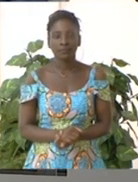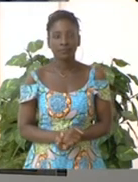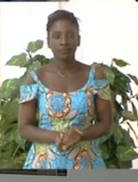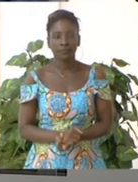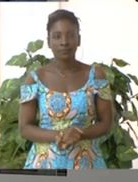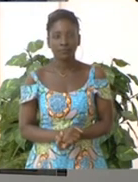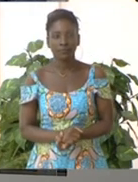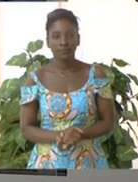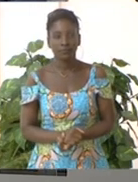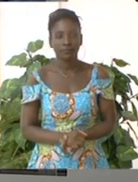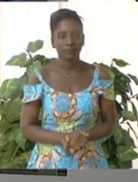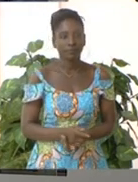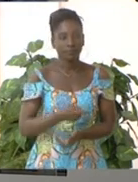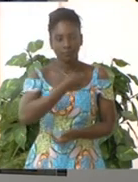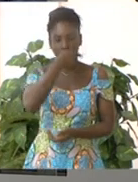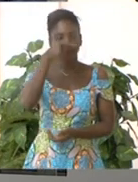gabon